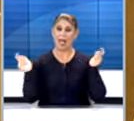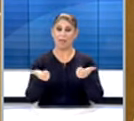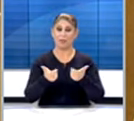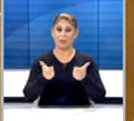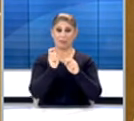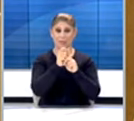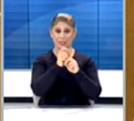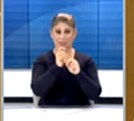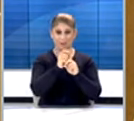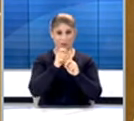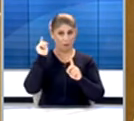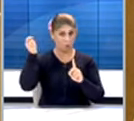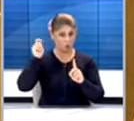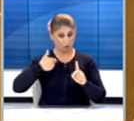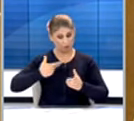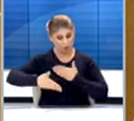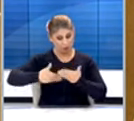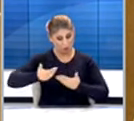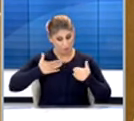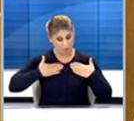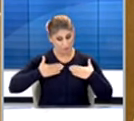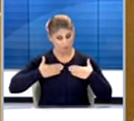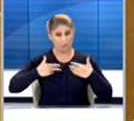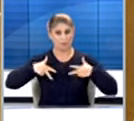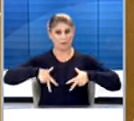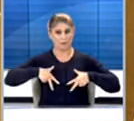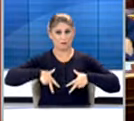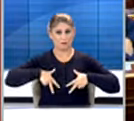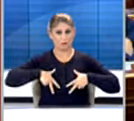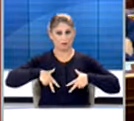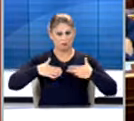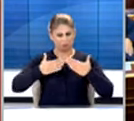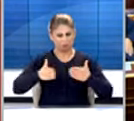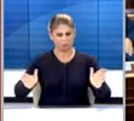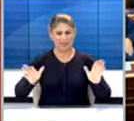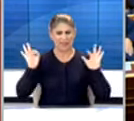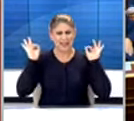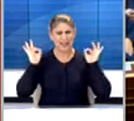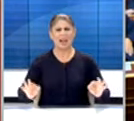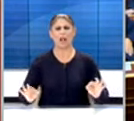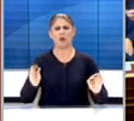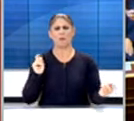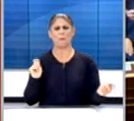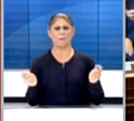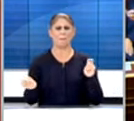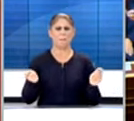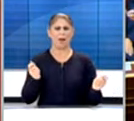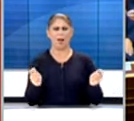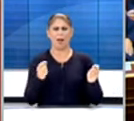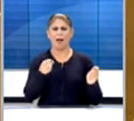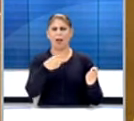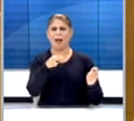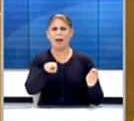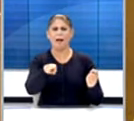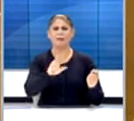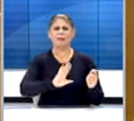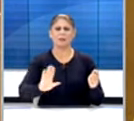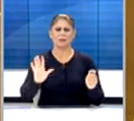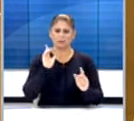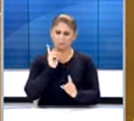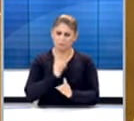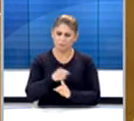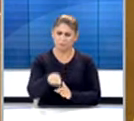την οποία κληρονομήσατε από τη δική μας κυβέρνηση, και ανοίξατε ένα κανονικό πάρτι που αφορά εν προκειμένου